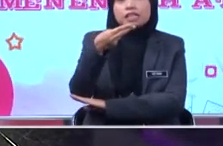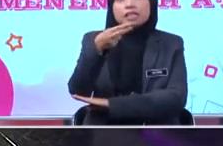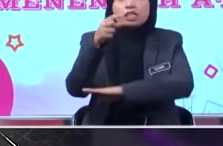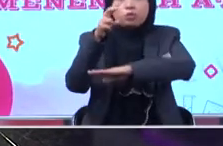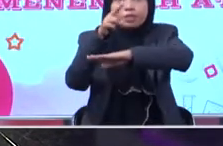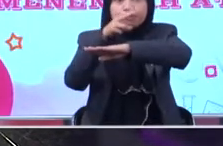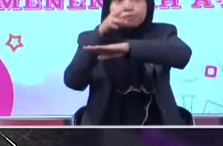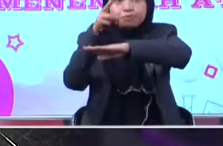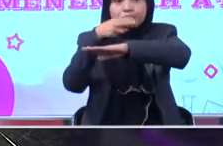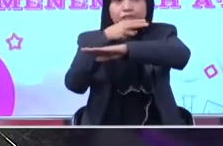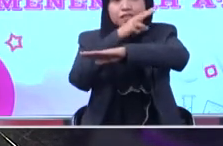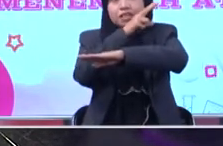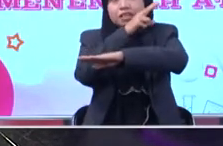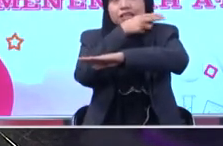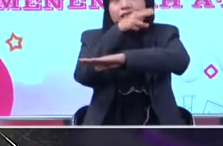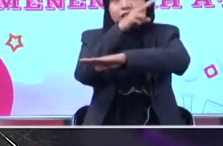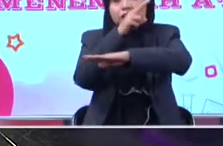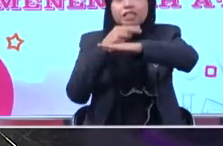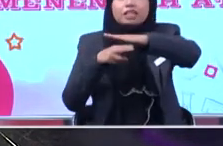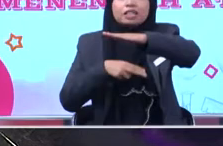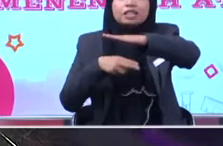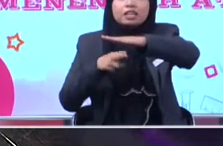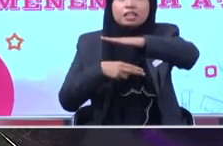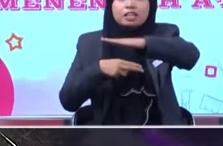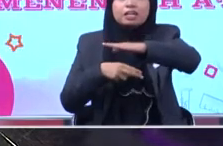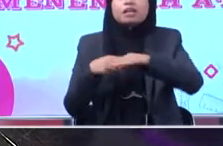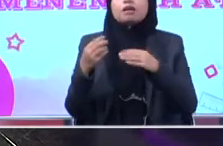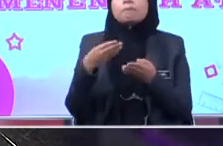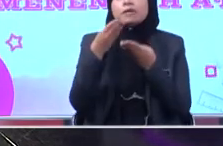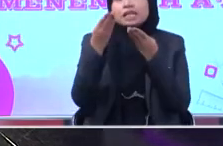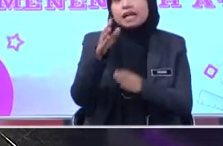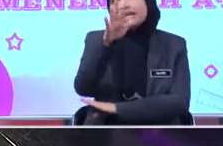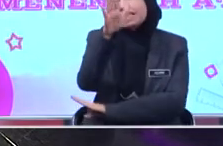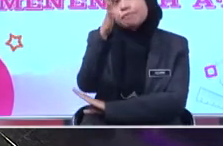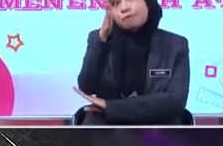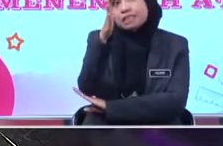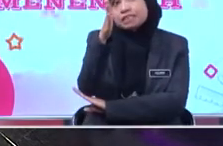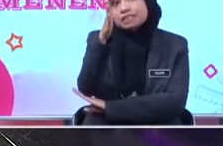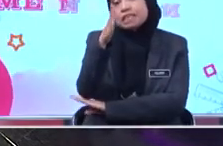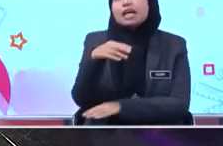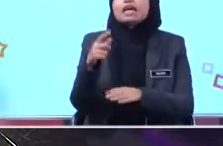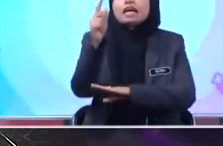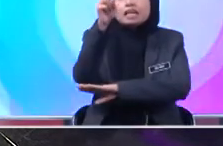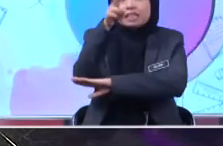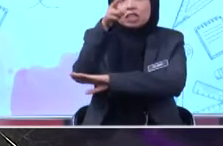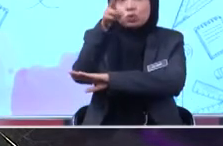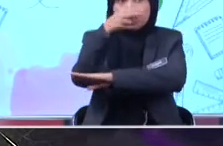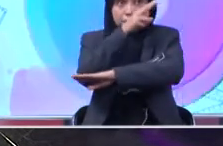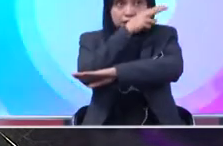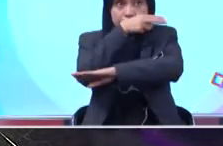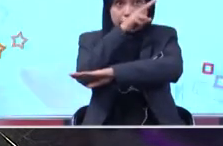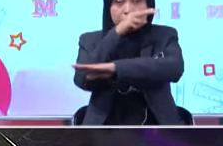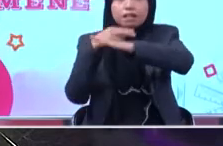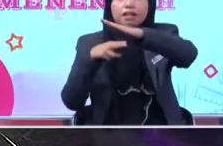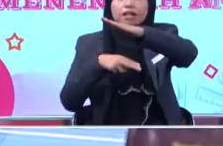berikan 15 huruf ikhfa Haqiqi Wow mencobanya tanwin dada satu lagi